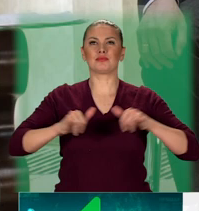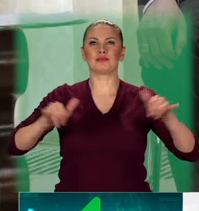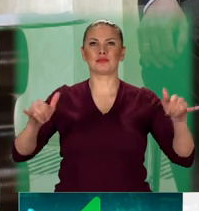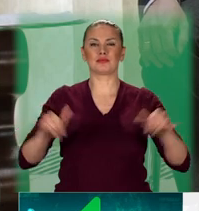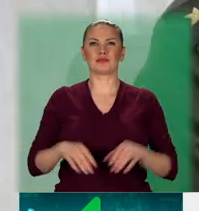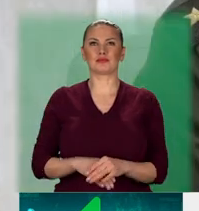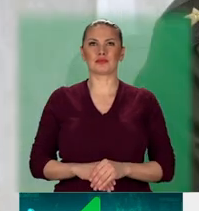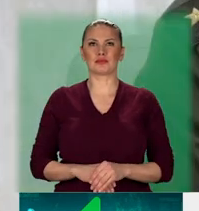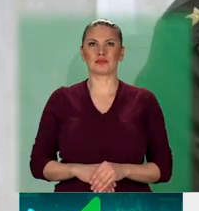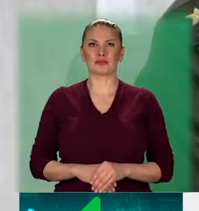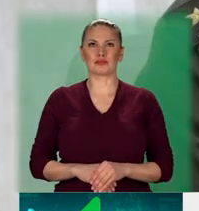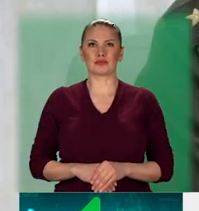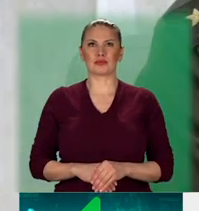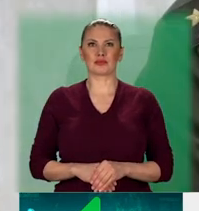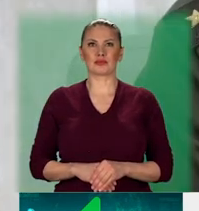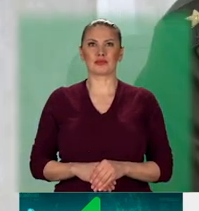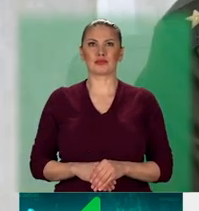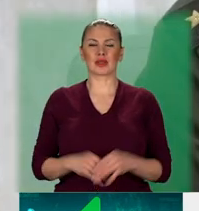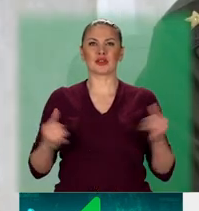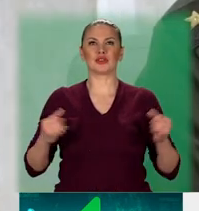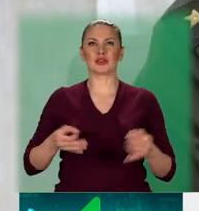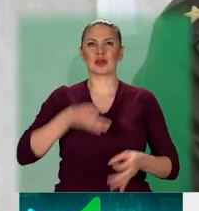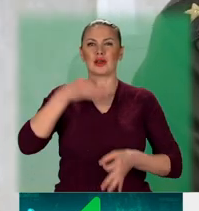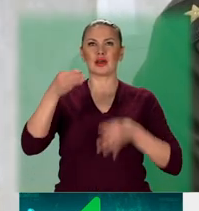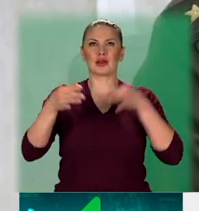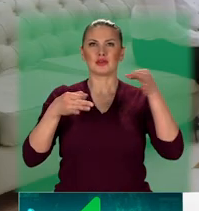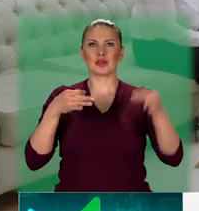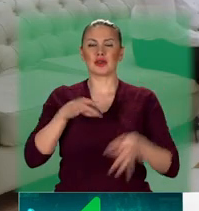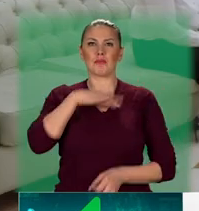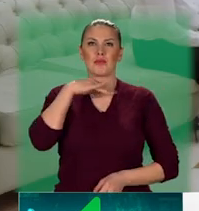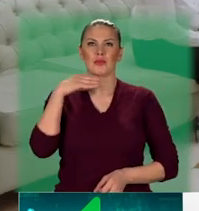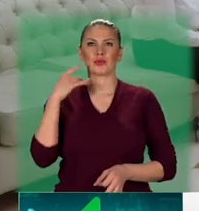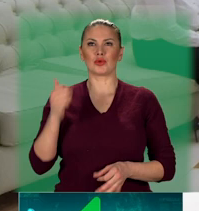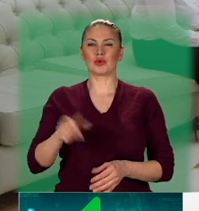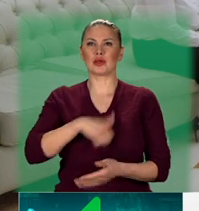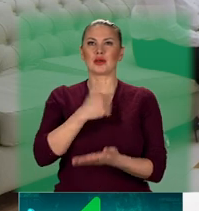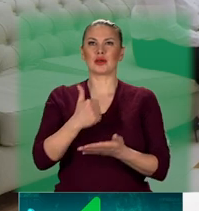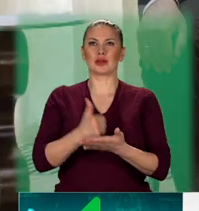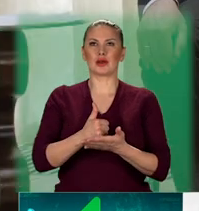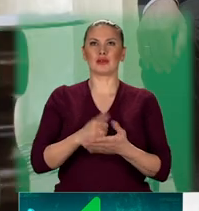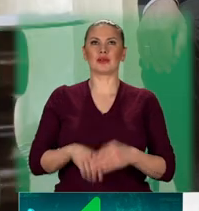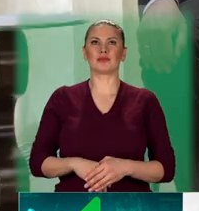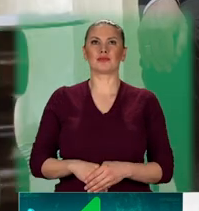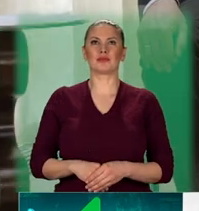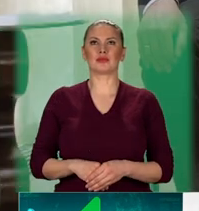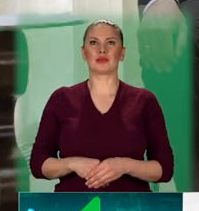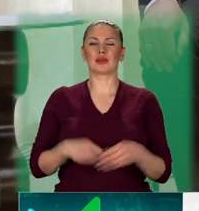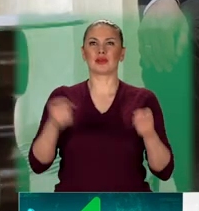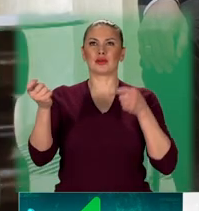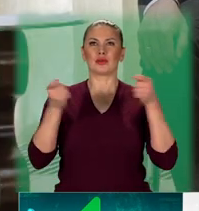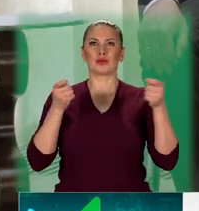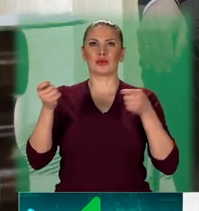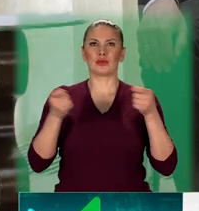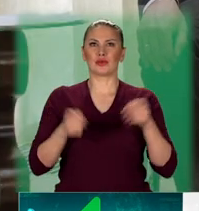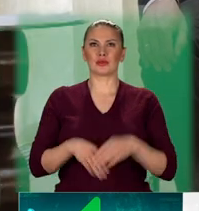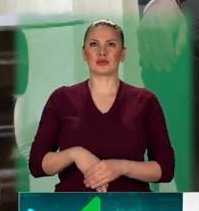инфекции. Во время прямой линии губернатору отчитались по дезинфекции и других объектов. Сейчас управляющие компании вымывают подъезды, а городские улицы